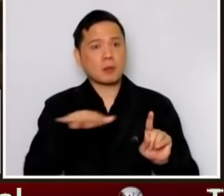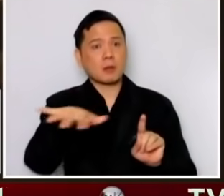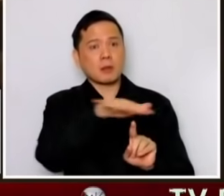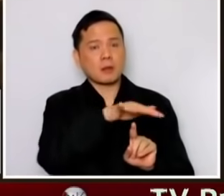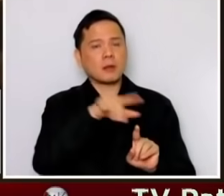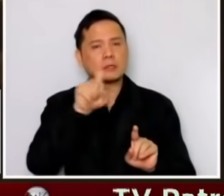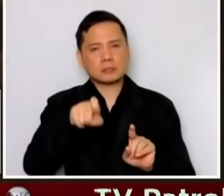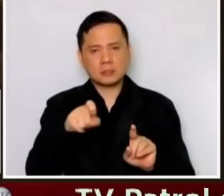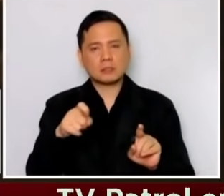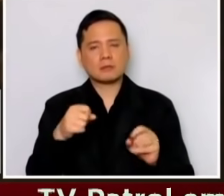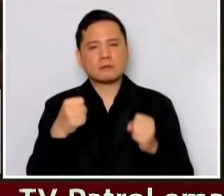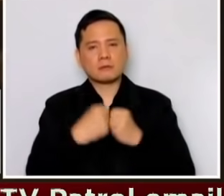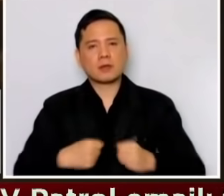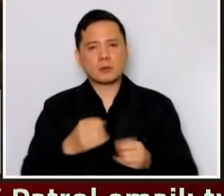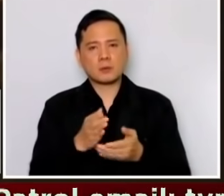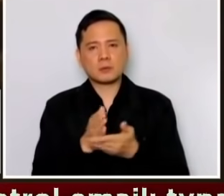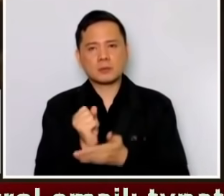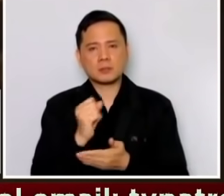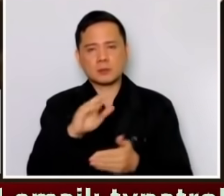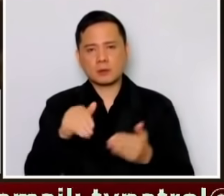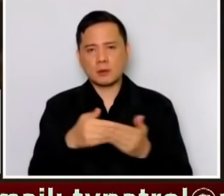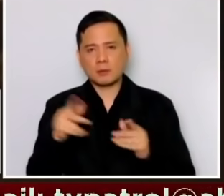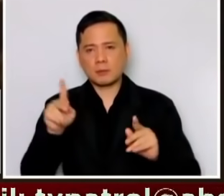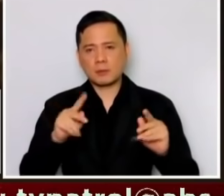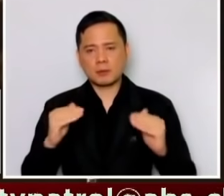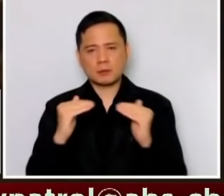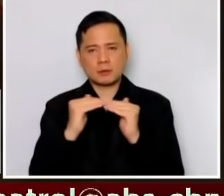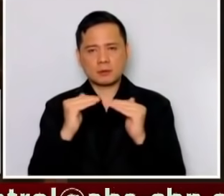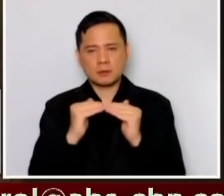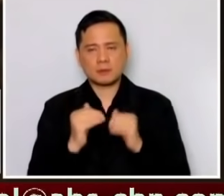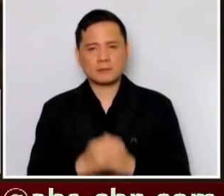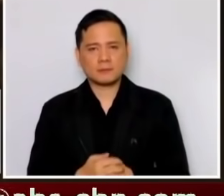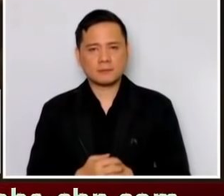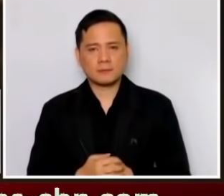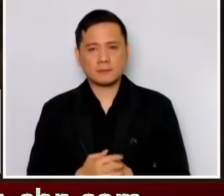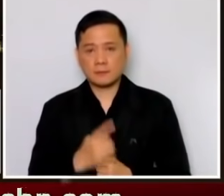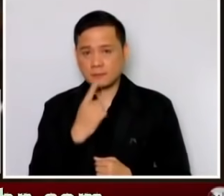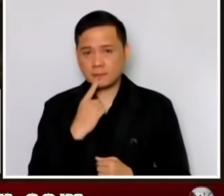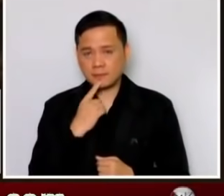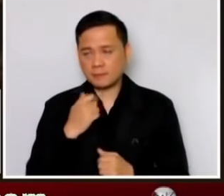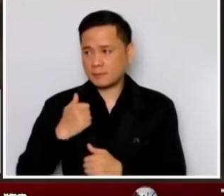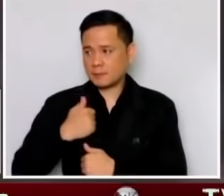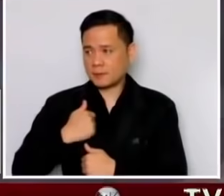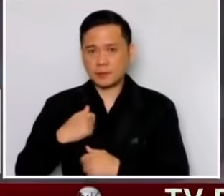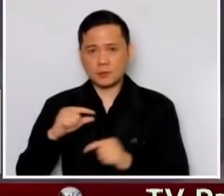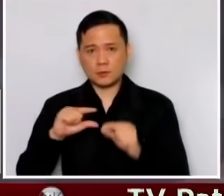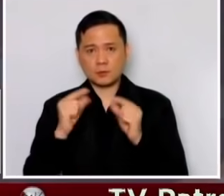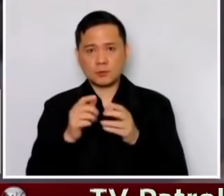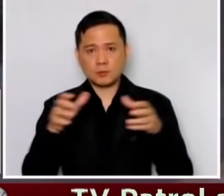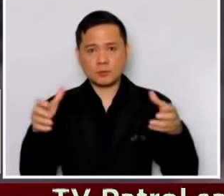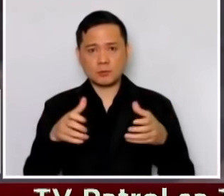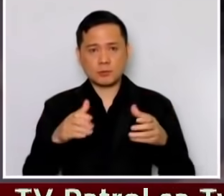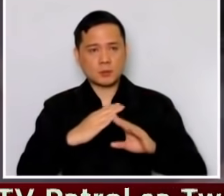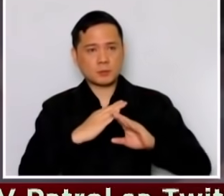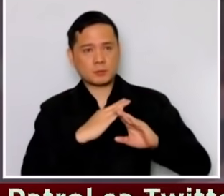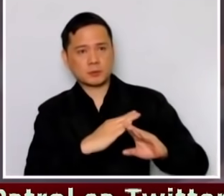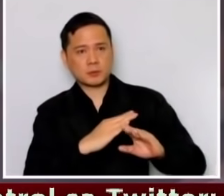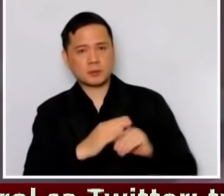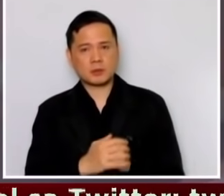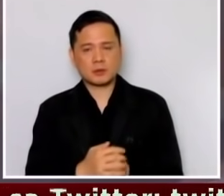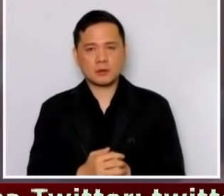karapatang pantao ng lahat. Henry, payapa din naman na nilisan ng mga militanteng grupo itong tanggapan ng CHR at umaasa na